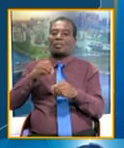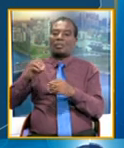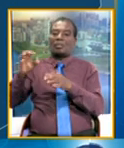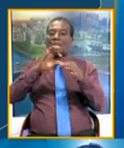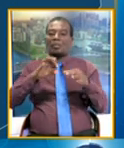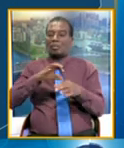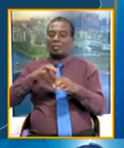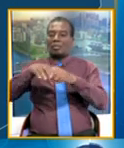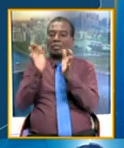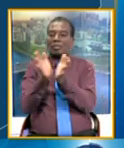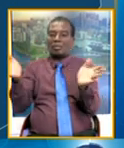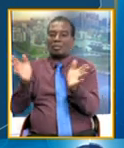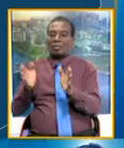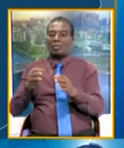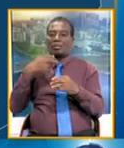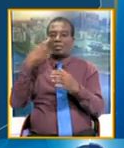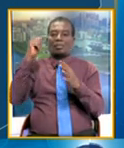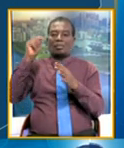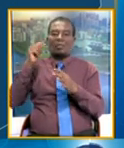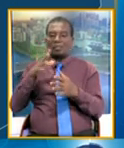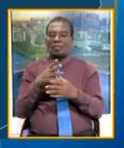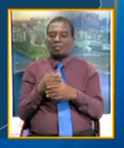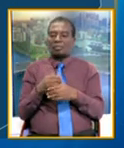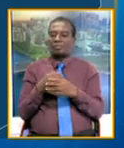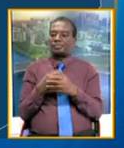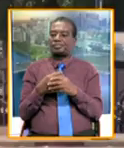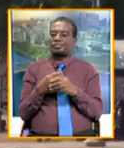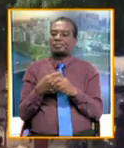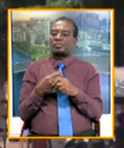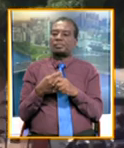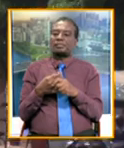du recensement a donné le temps. Le témoignage de Jeanne Atoubé.